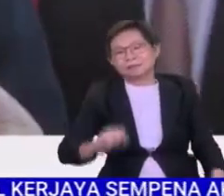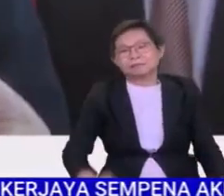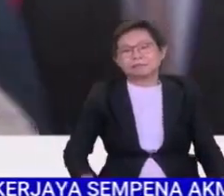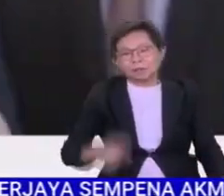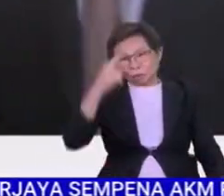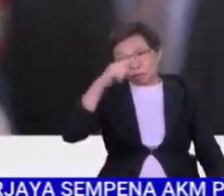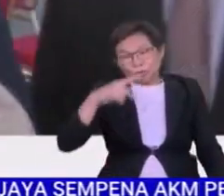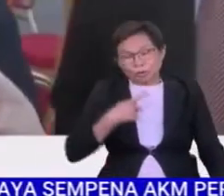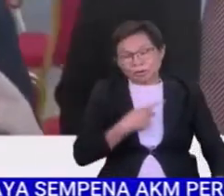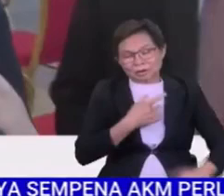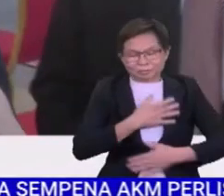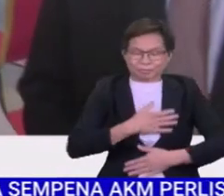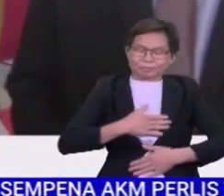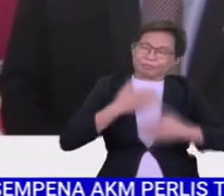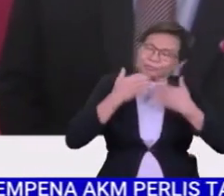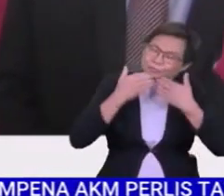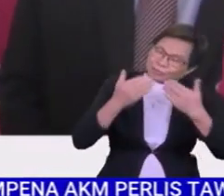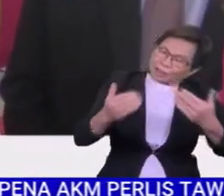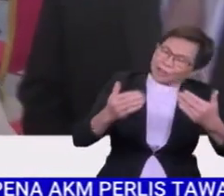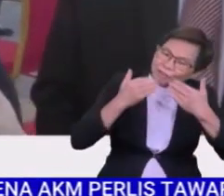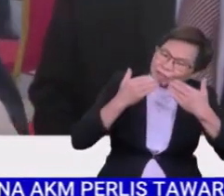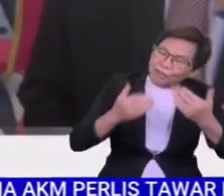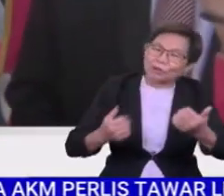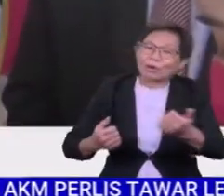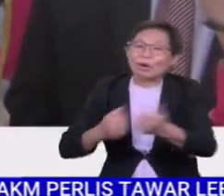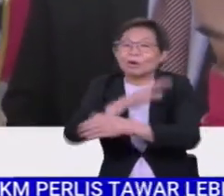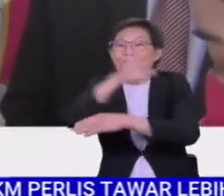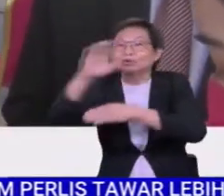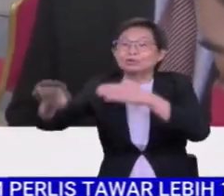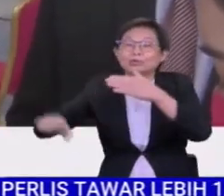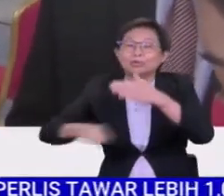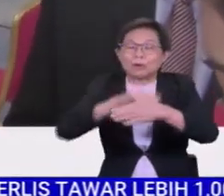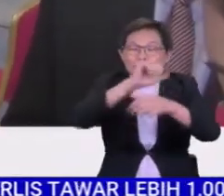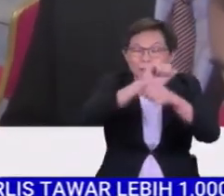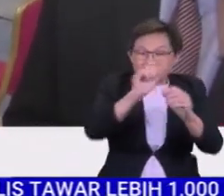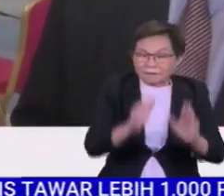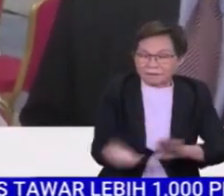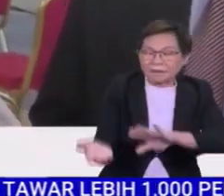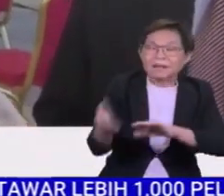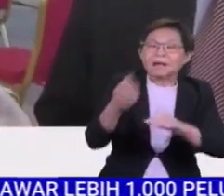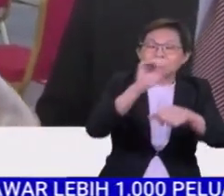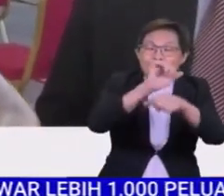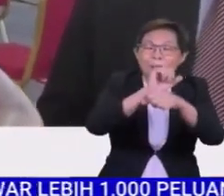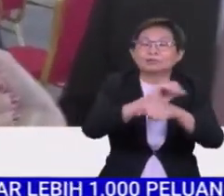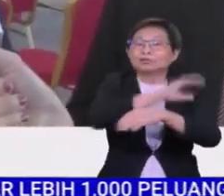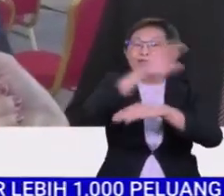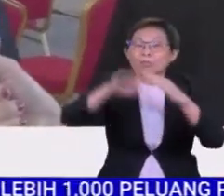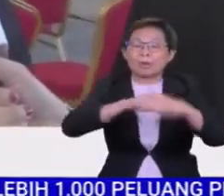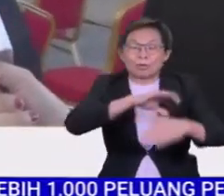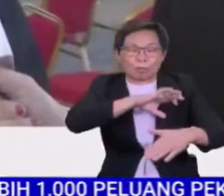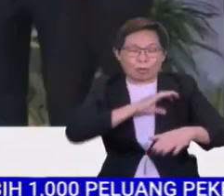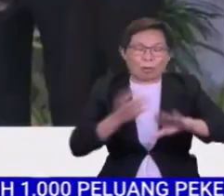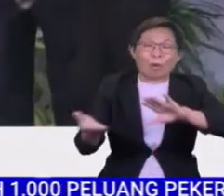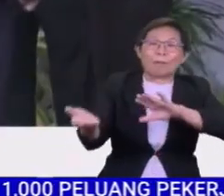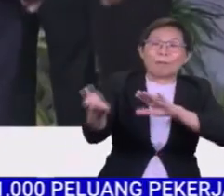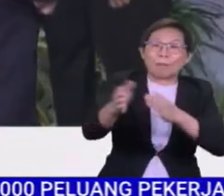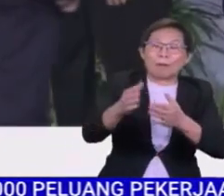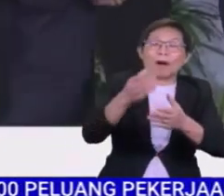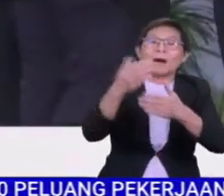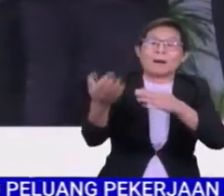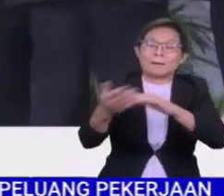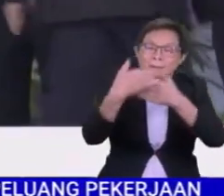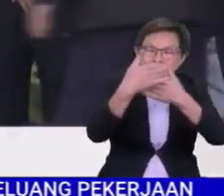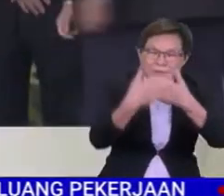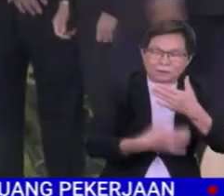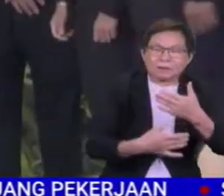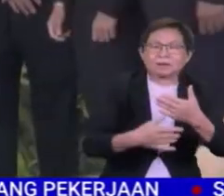kita menghai sumbangan semua anggota kerja yang terkorban dan jug masa-masa kejadian Tando dalam Majlis